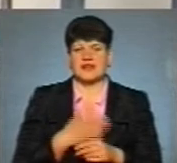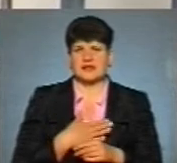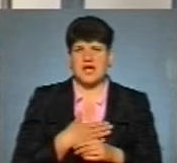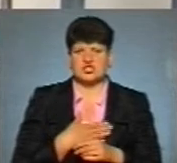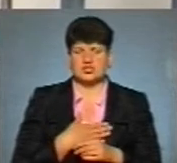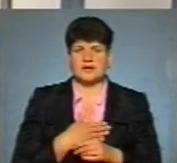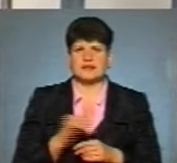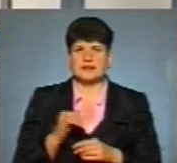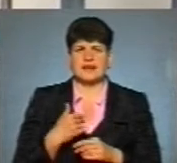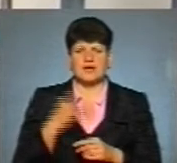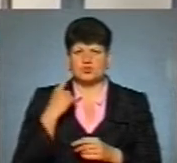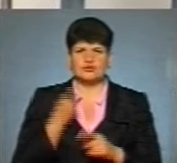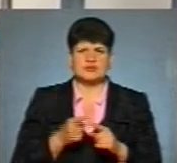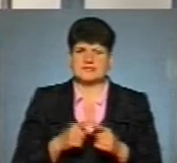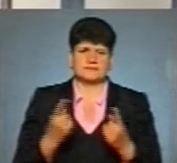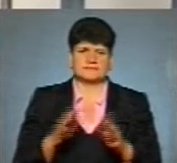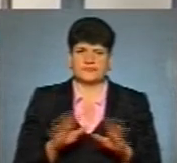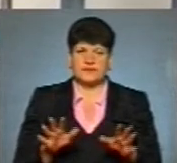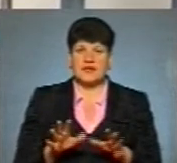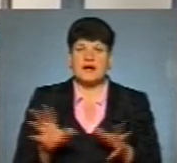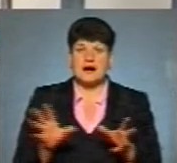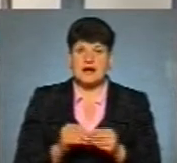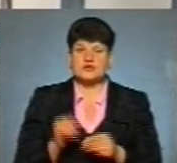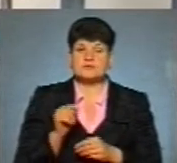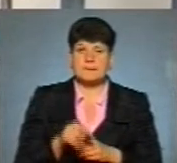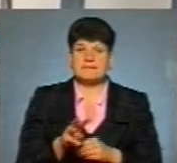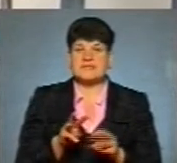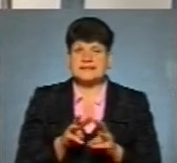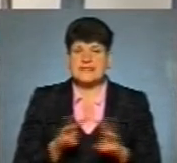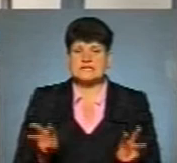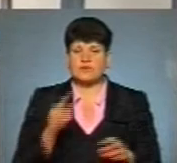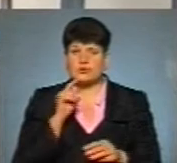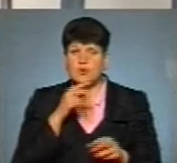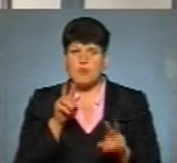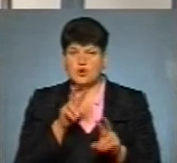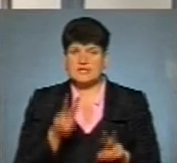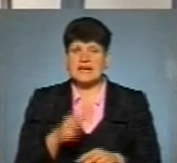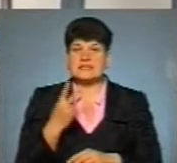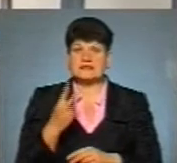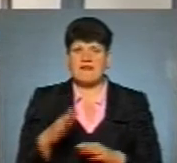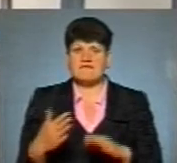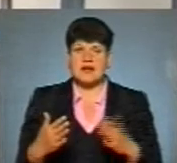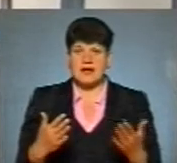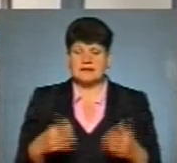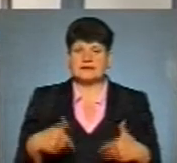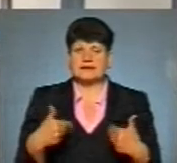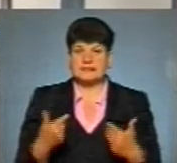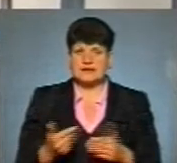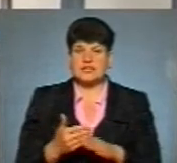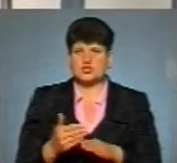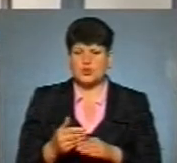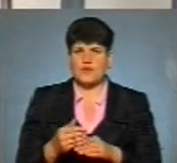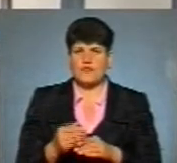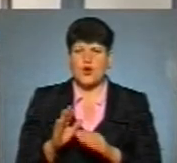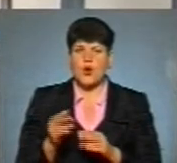думаю, що це не суттєво. Разом з тим, Міністерство економіки на сьогоднішній день розглядає два варіанти надання часткової